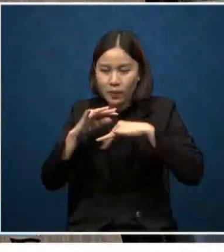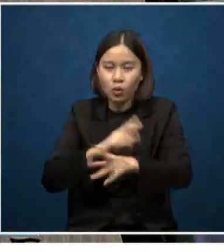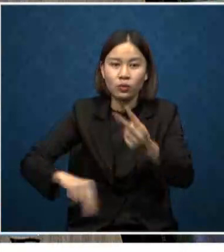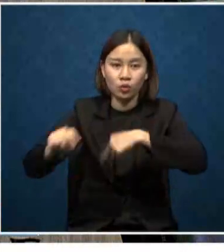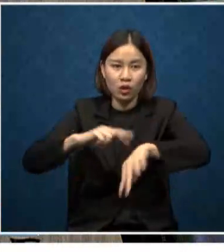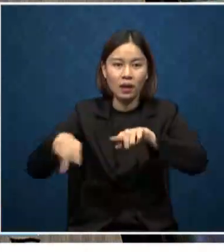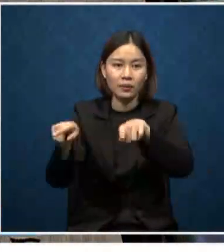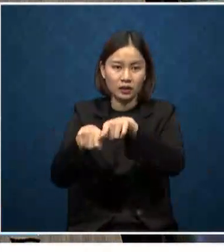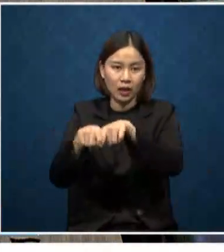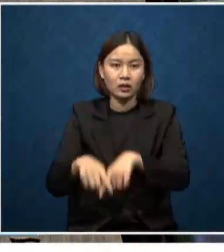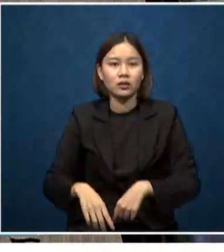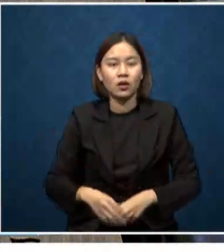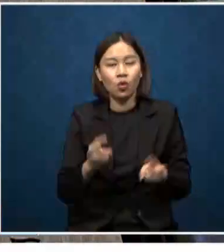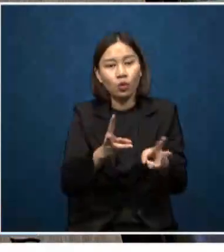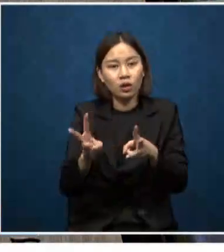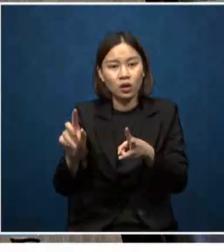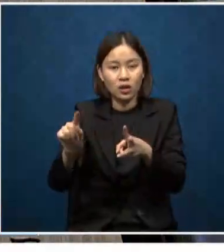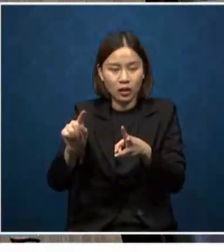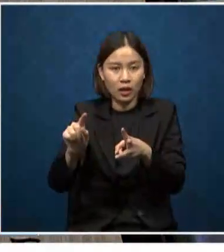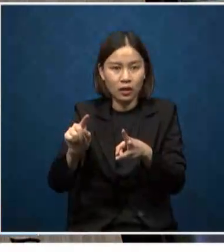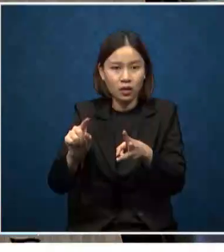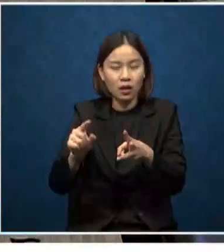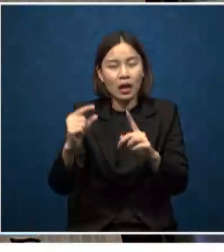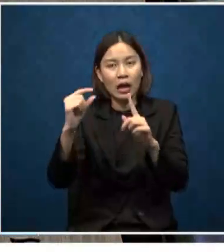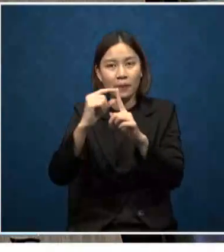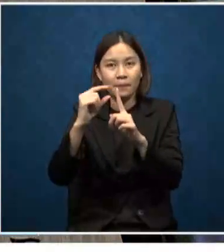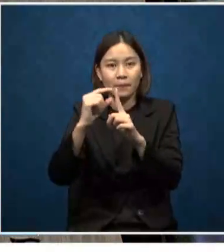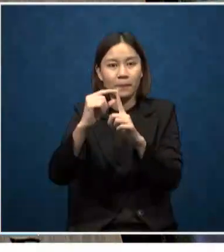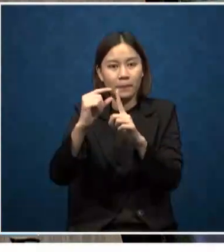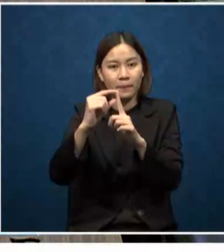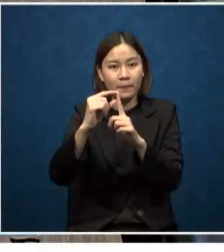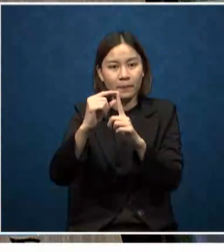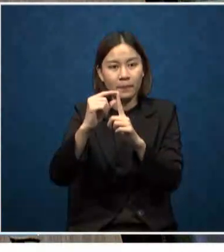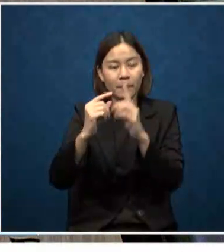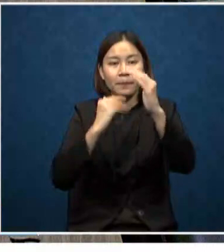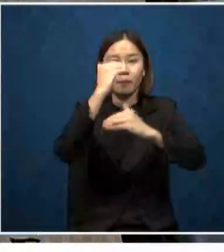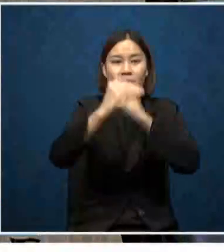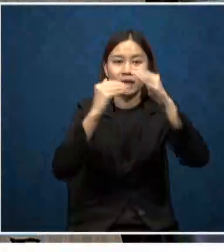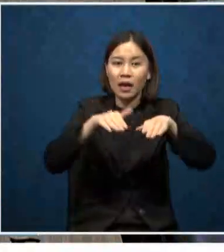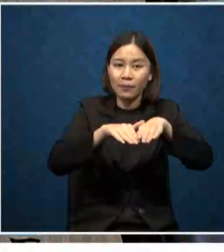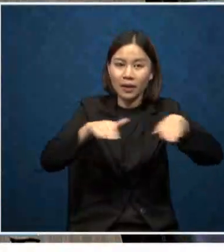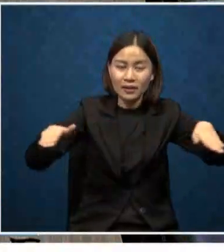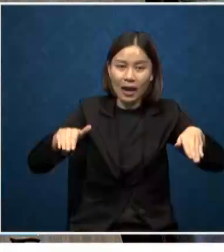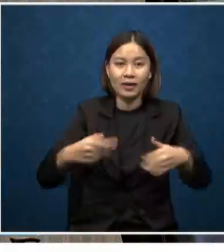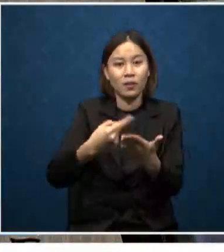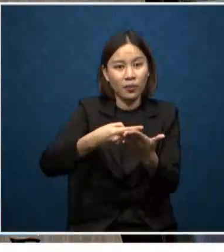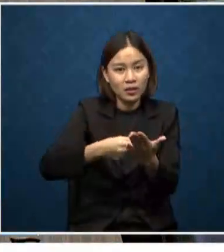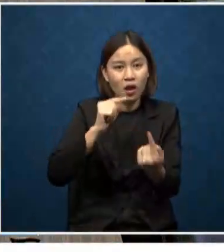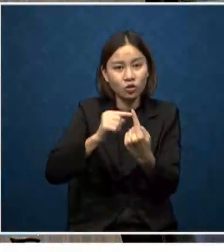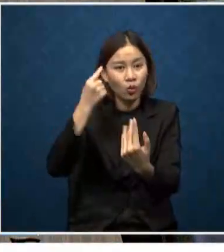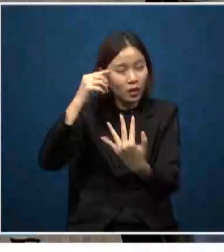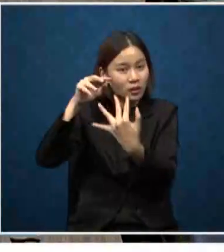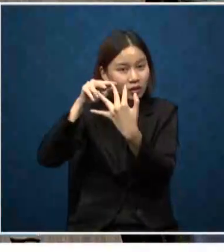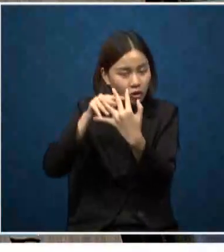ด้วยท่านใช้วิธีีการที่ช่านใช้คำว่าการพัฒนามาตรฐานการให้คำปรึกษาด้านสุขภาพ